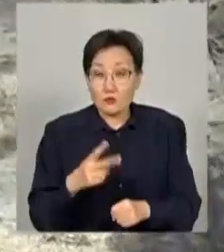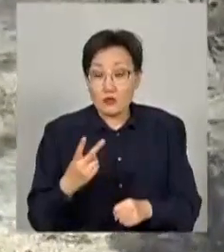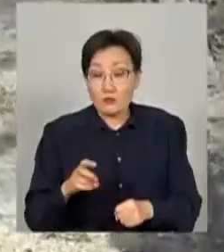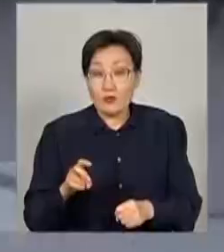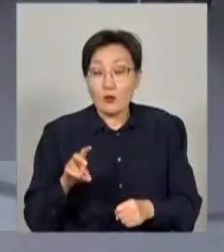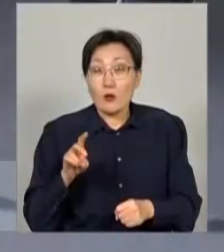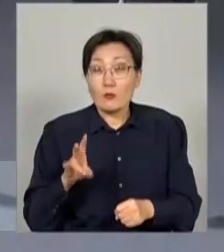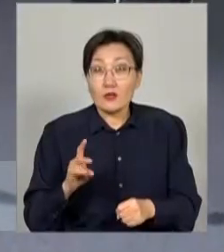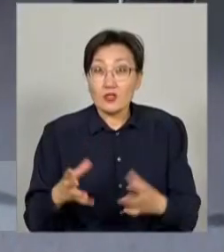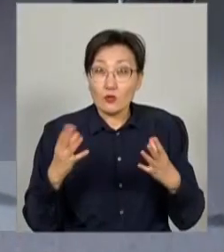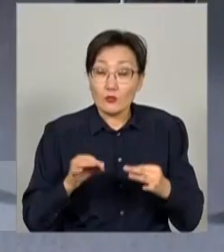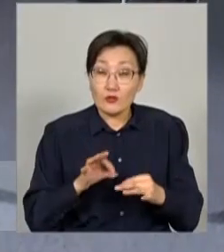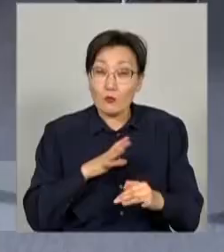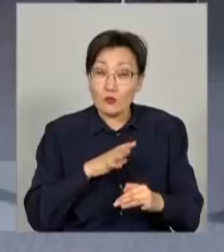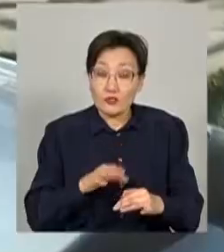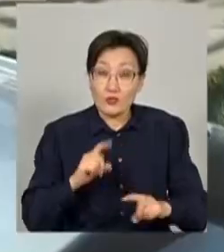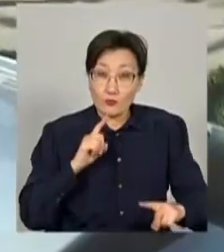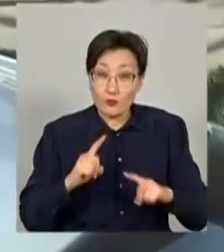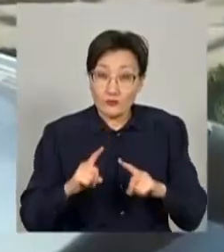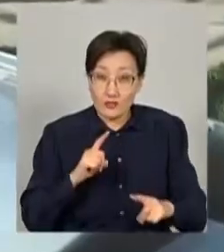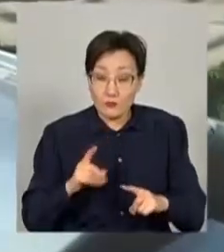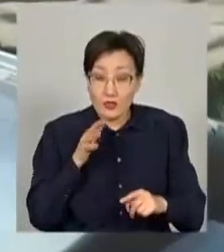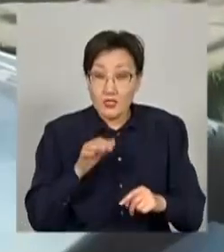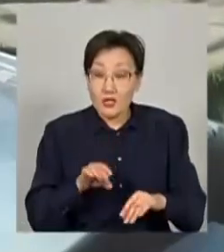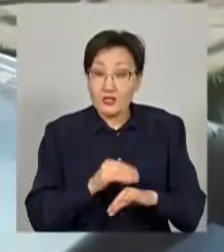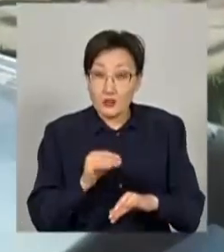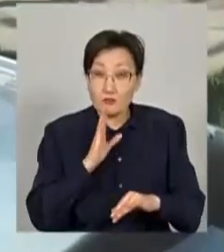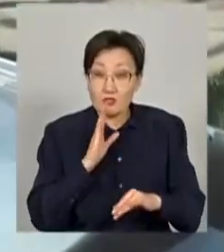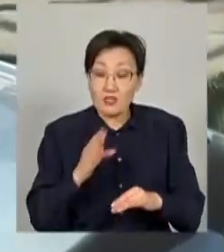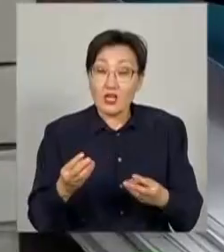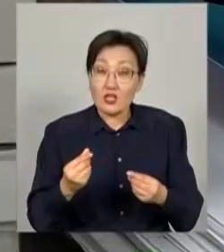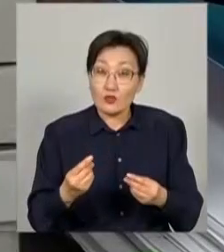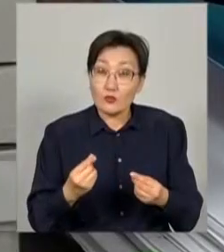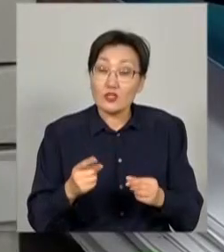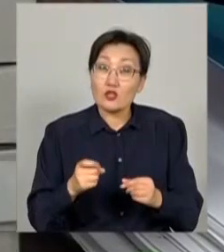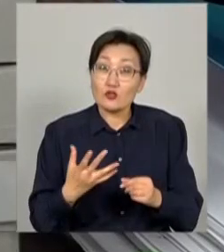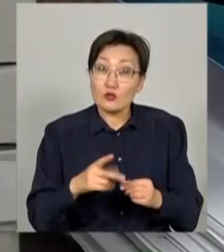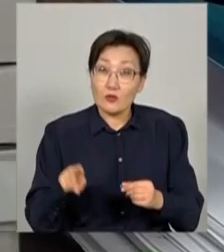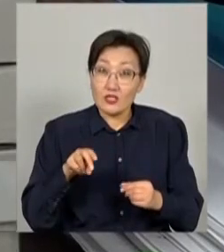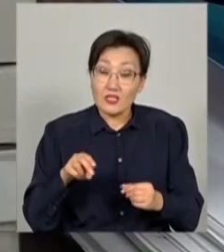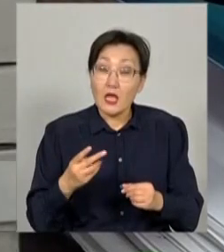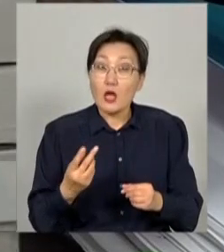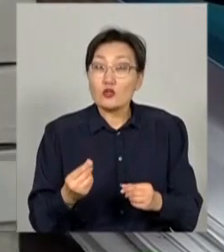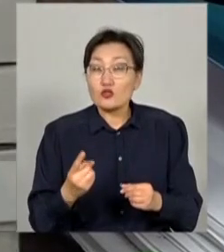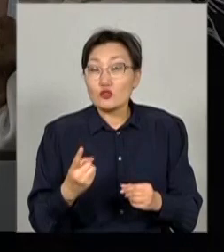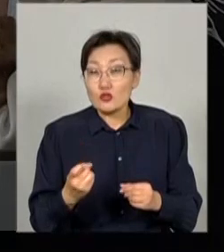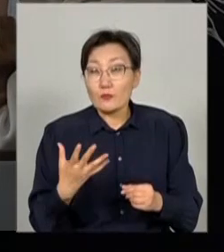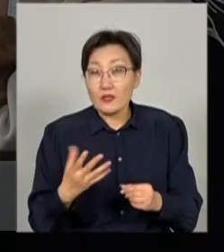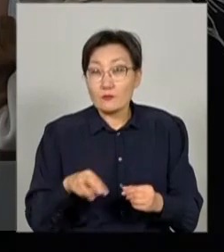күні болған сот отырысына марқұм дәрігер Юрий Шумковтың әйелі келіп, өтемақы ретінде 105 миллион теңге сұраған